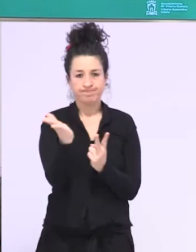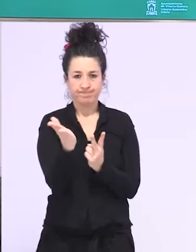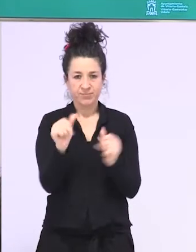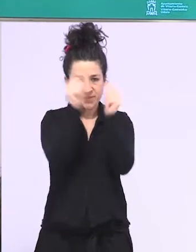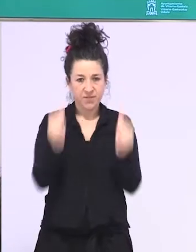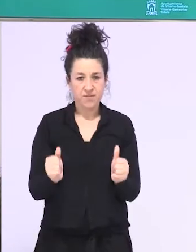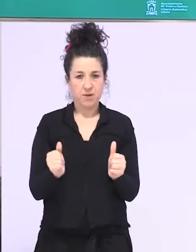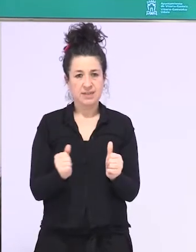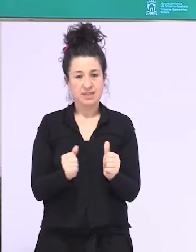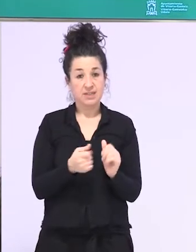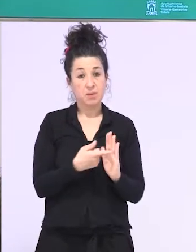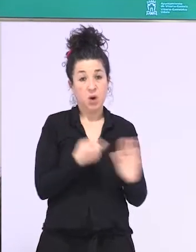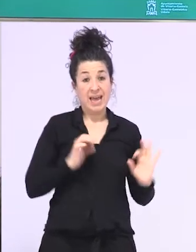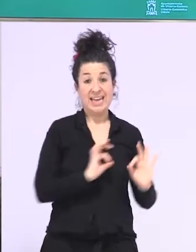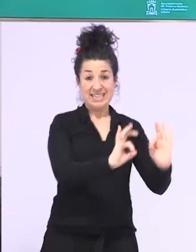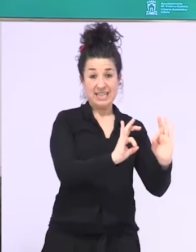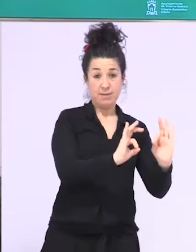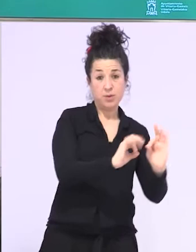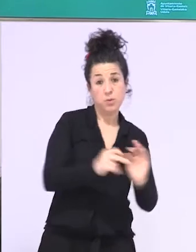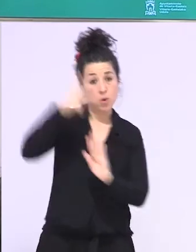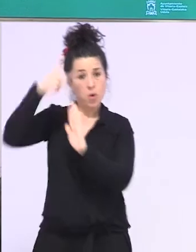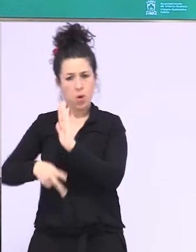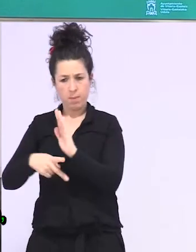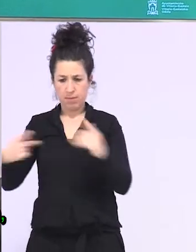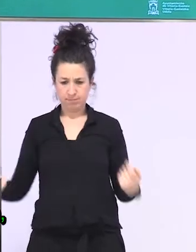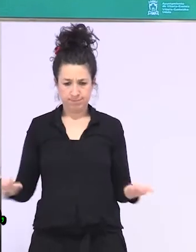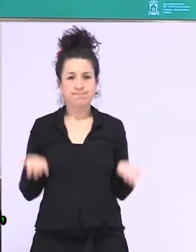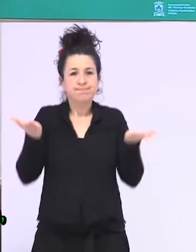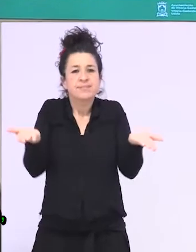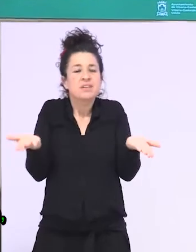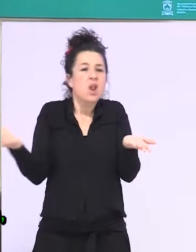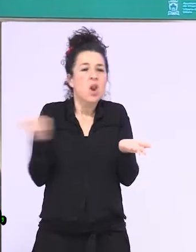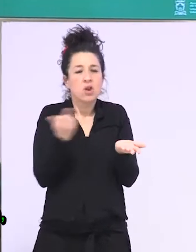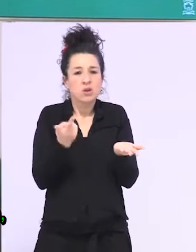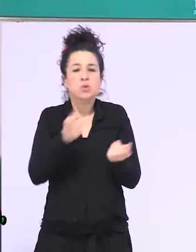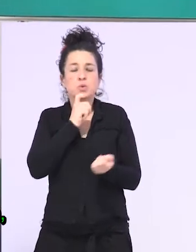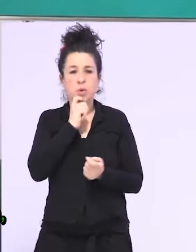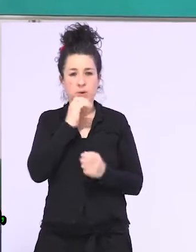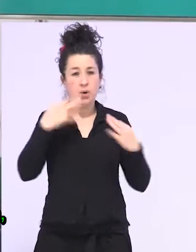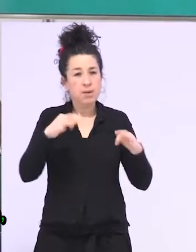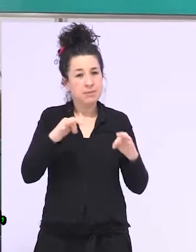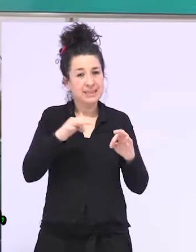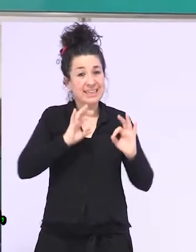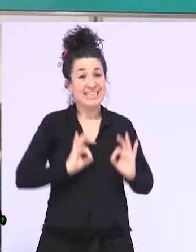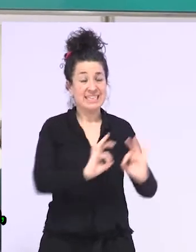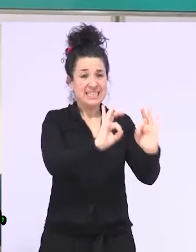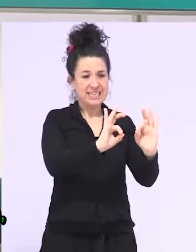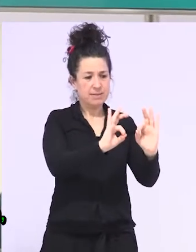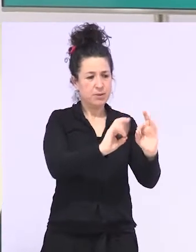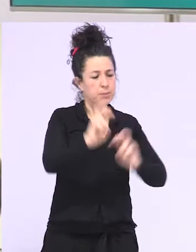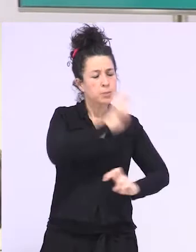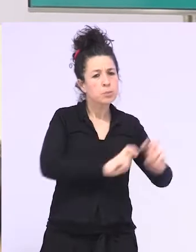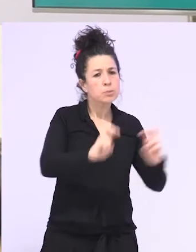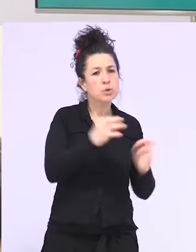versus araua sortzen ditugun diskursoetan. Saluespenezko narratibek orokorrean bilatuko dituzte erasoaren